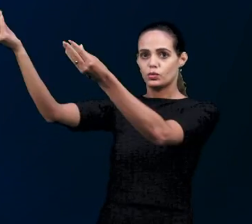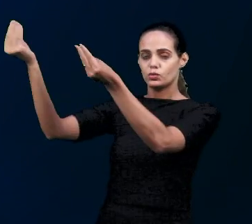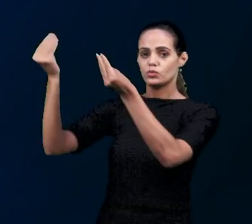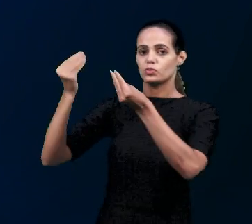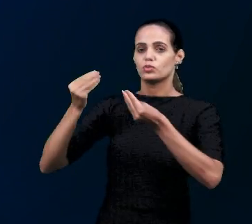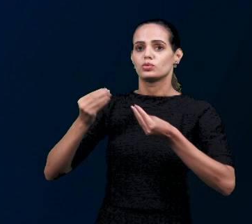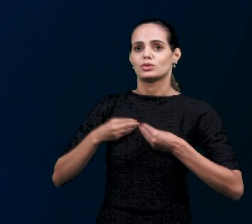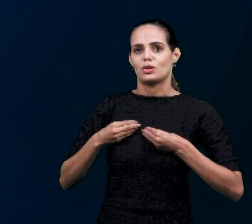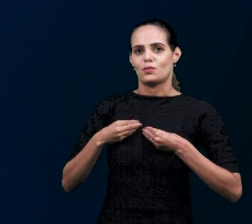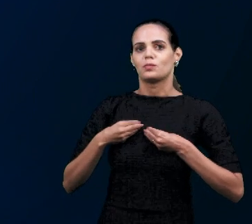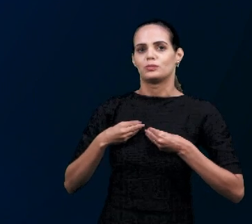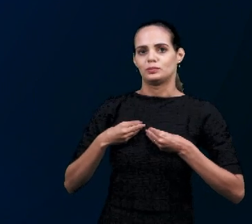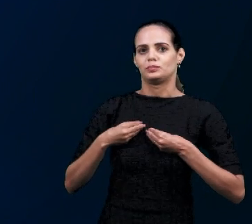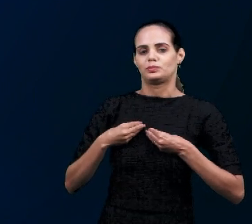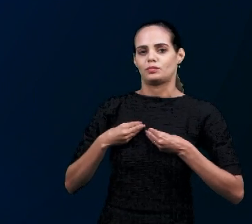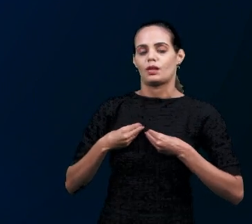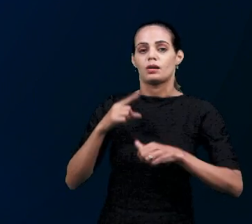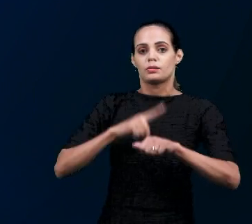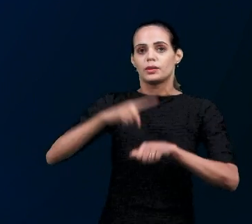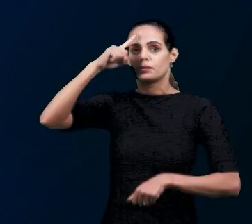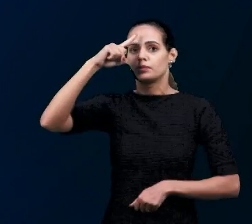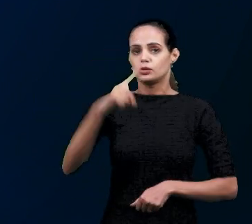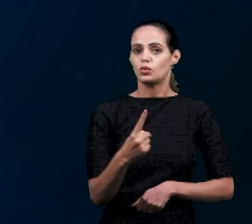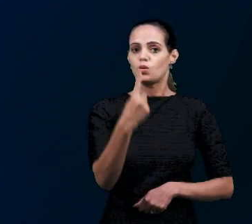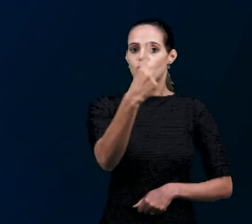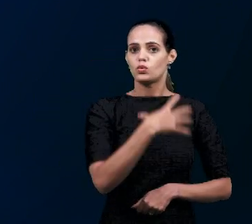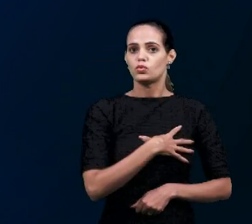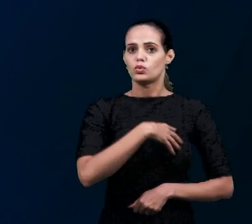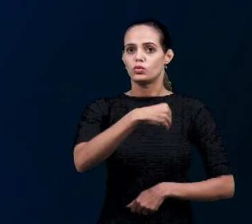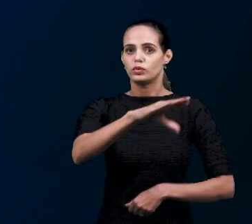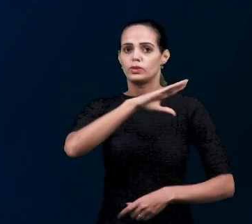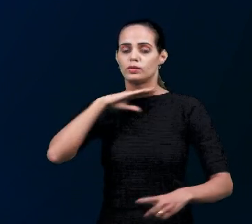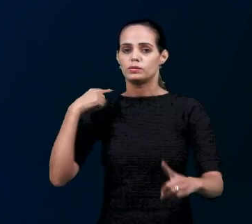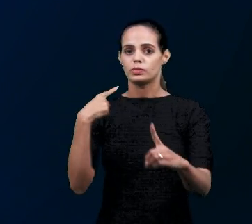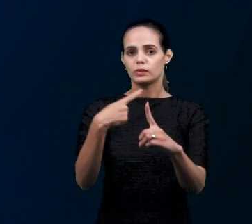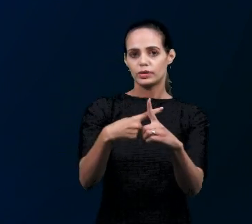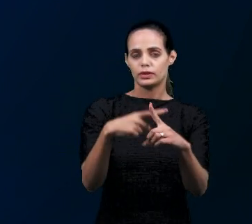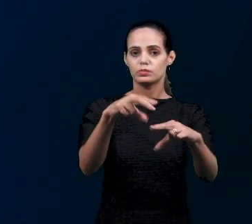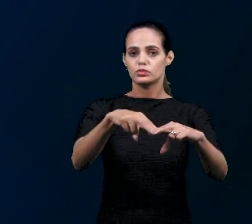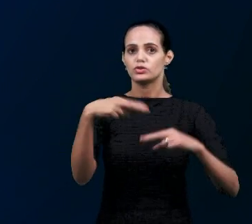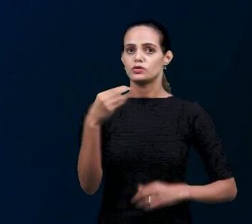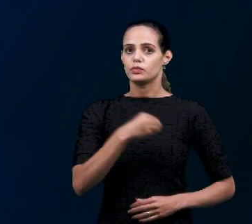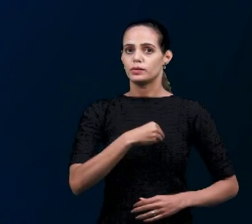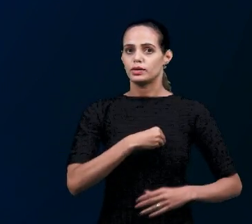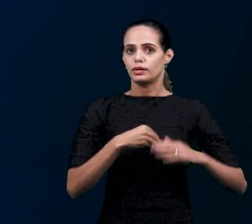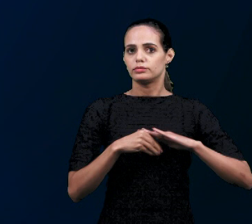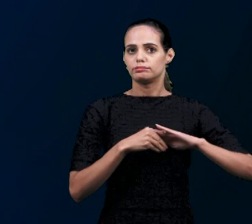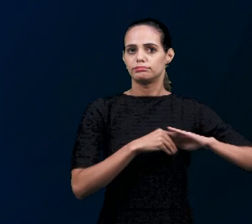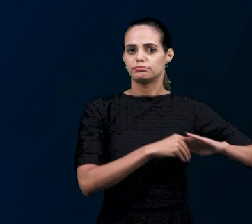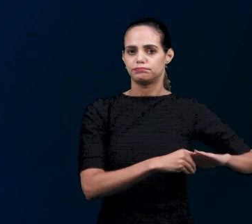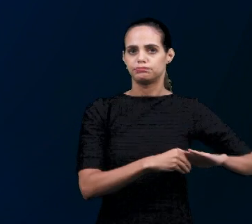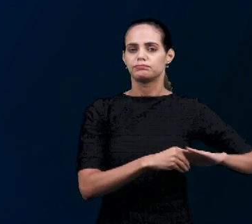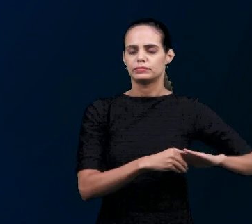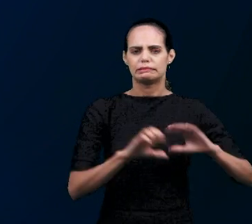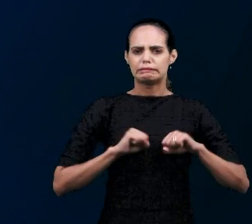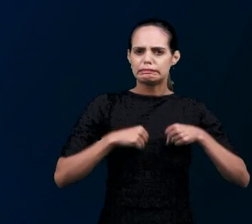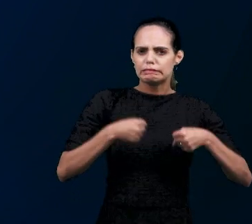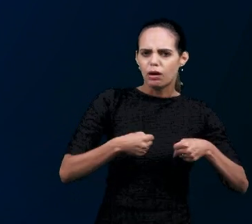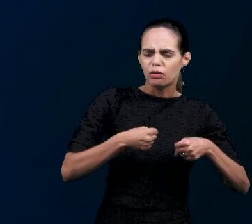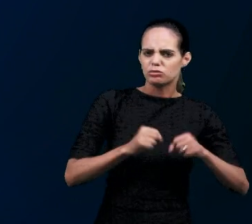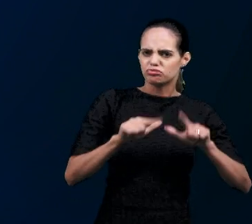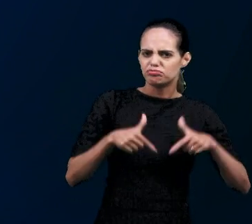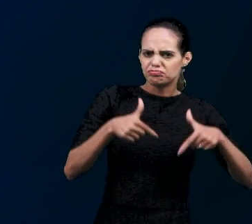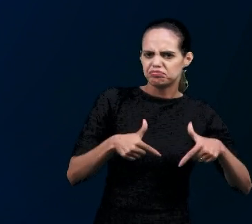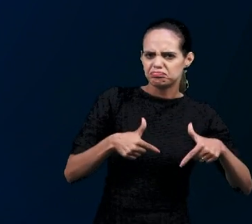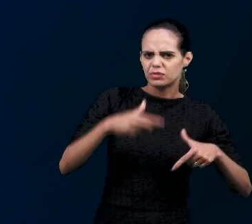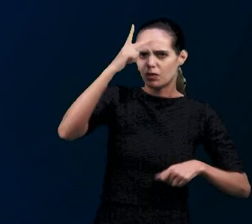donné quand il a envoyé son Fils unique pour mourir pour nos péchés. Et aucun effort, pour plus grand qu'il soit, peut